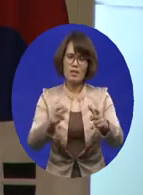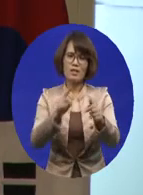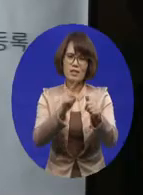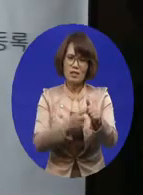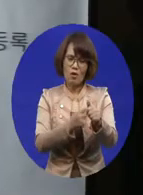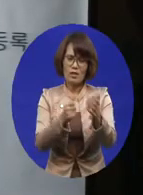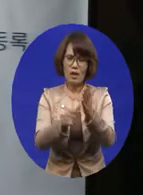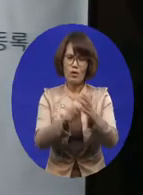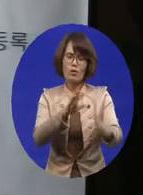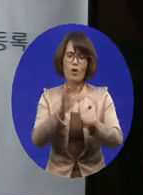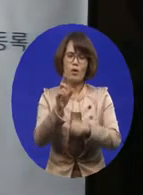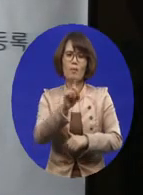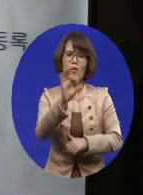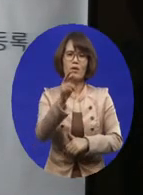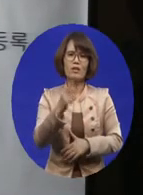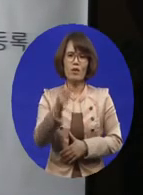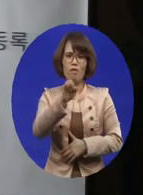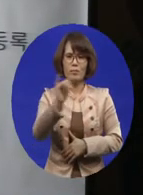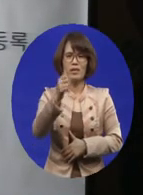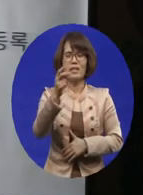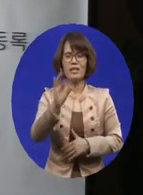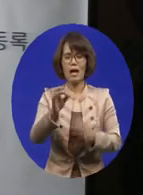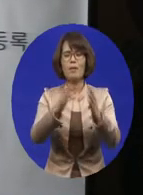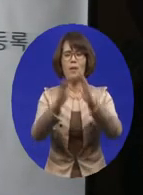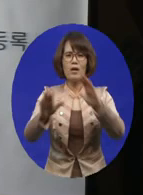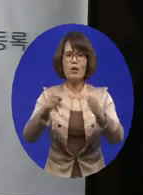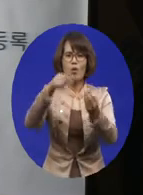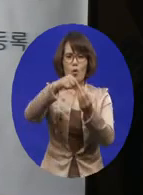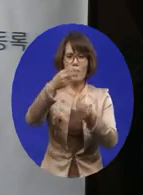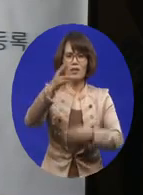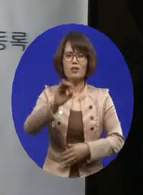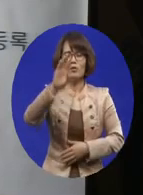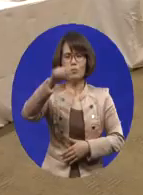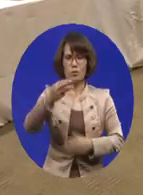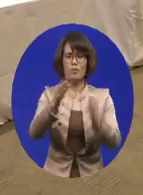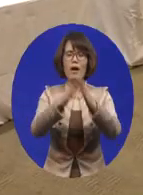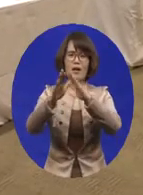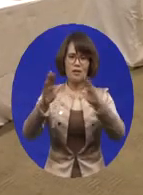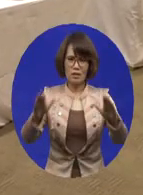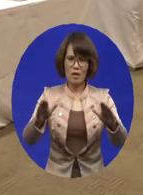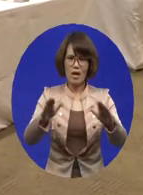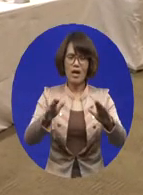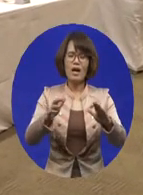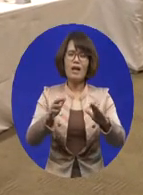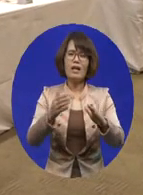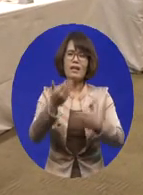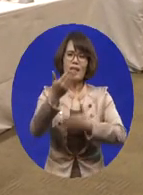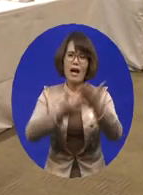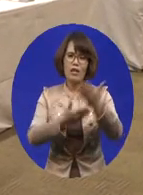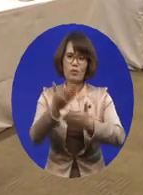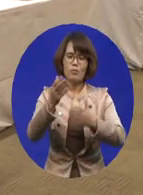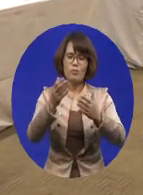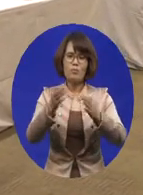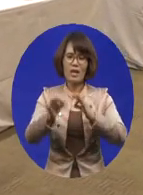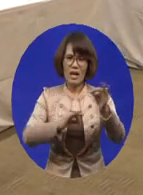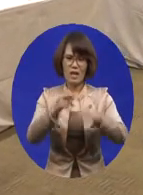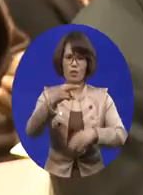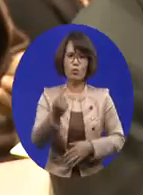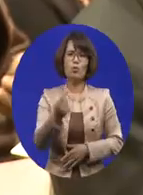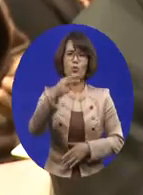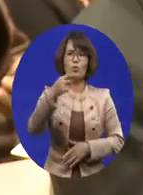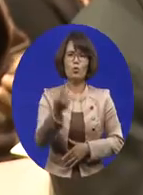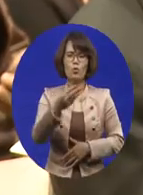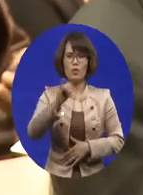우리시에는 지역 자연자원을 활용하는 연미향 마을, 호박 등불 마을과 재활용 전문 매장 주식회사 나눔가게